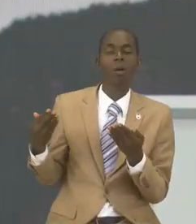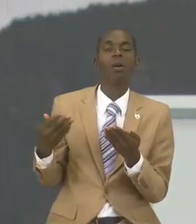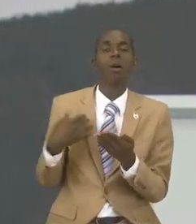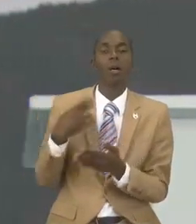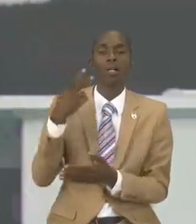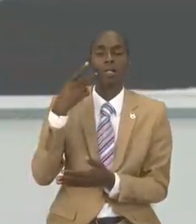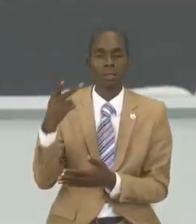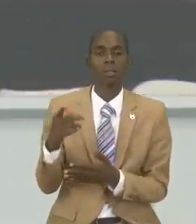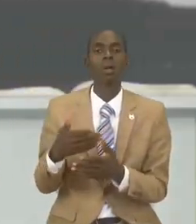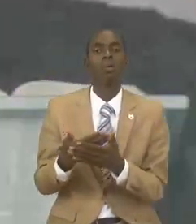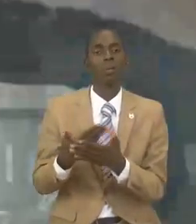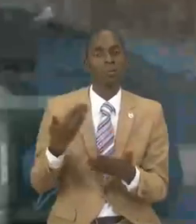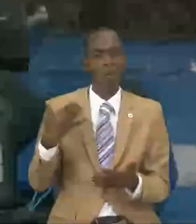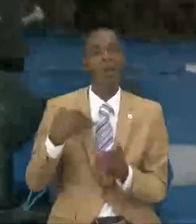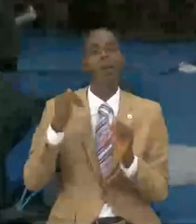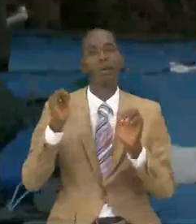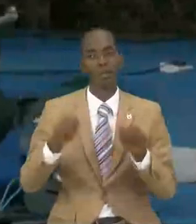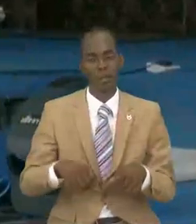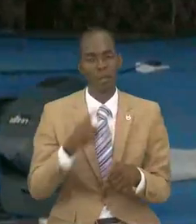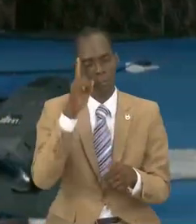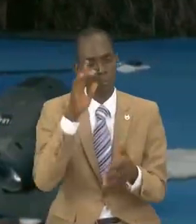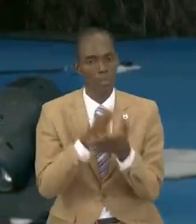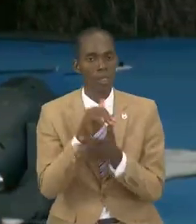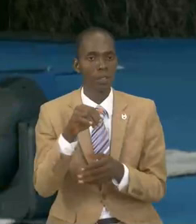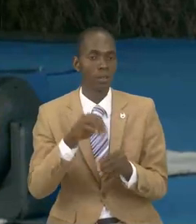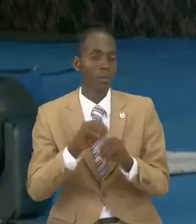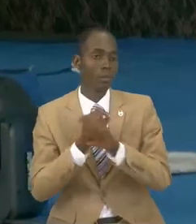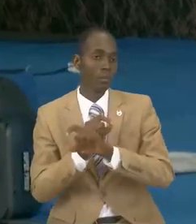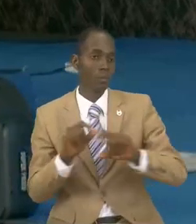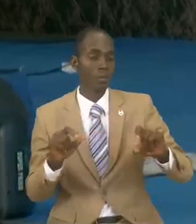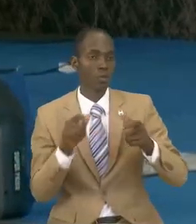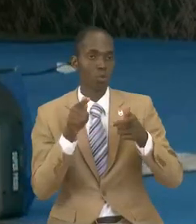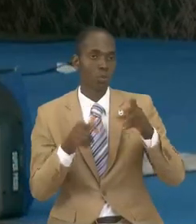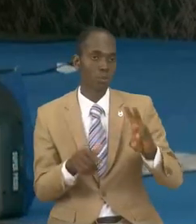avant de croire. Et le verset 26.